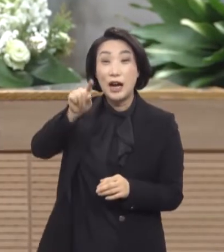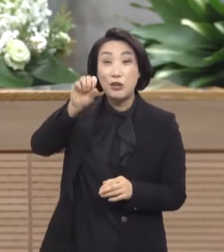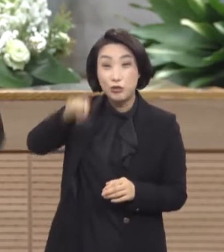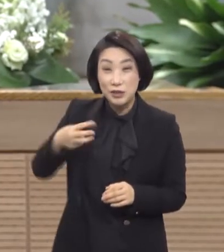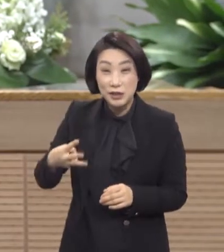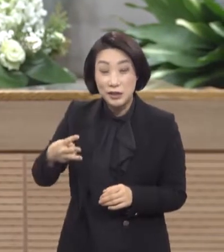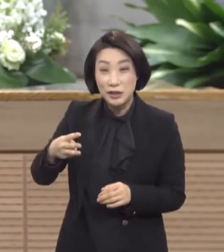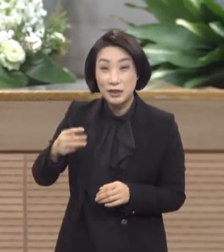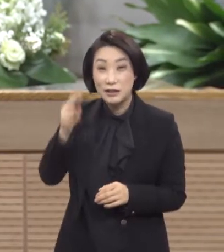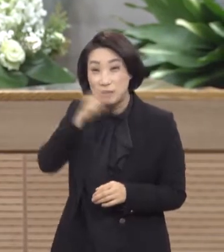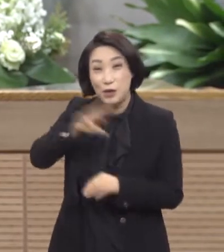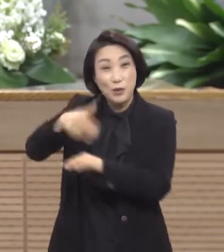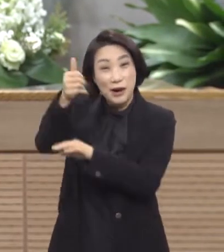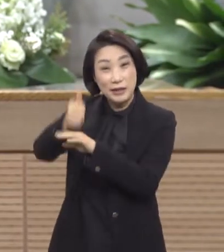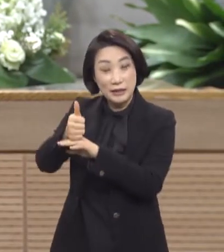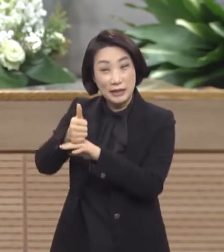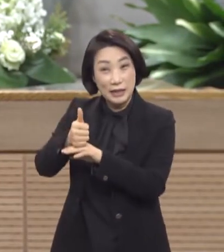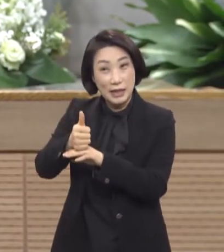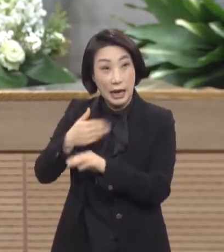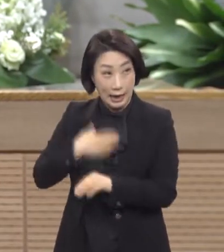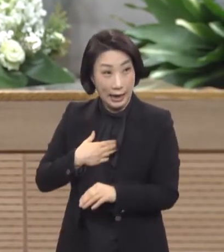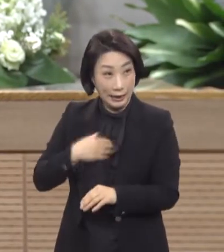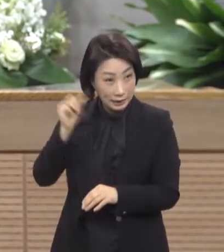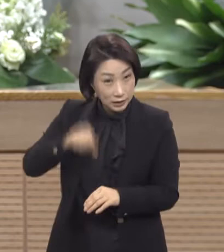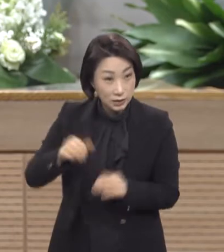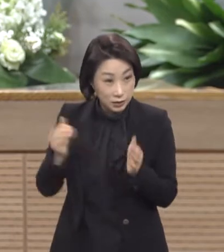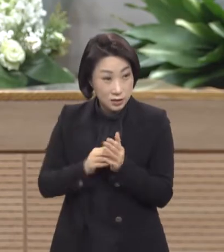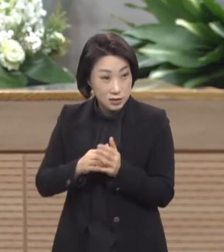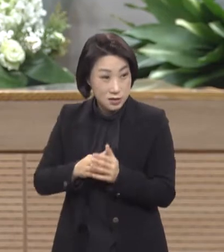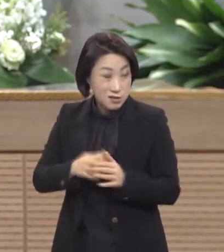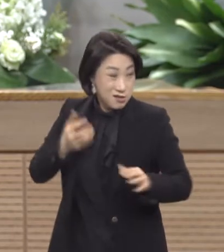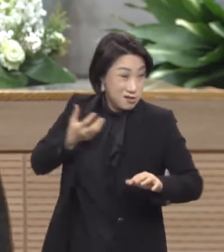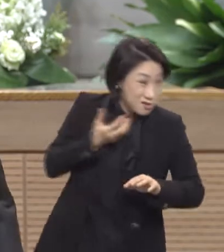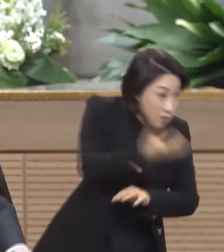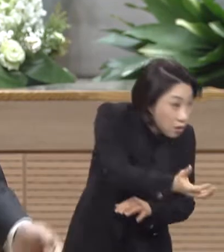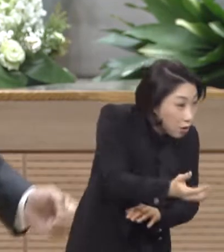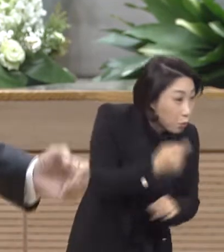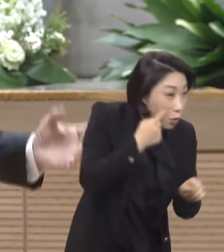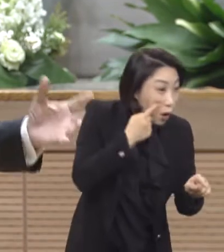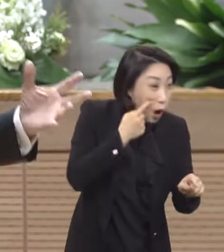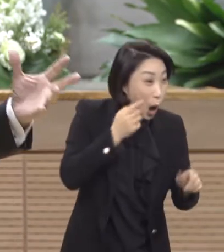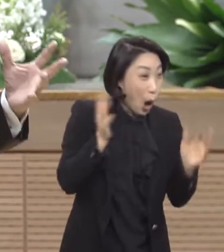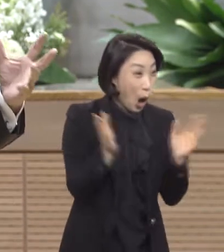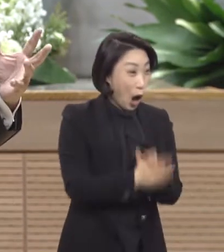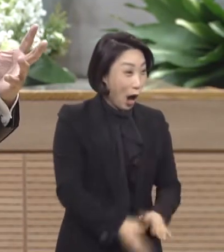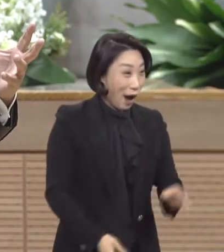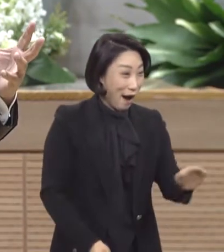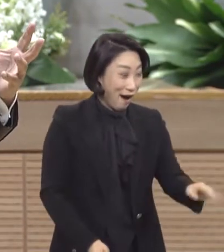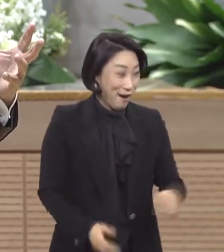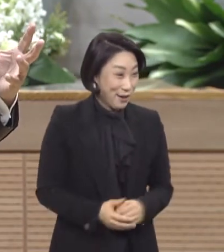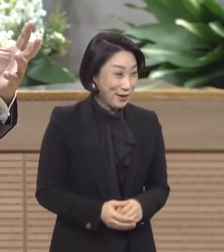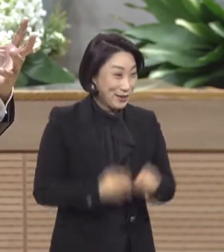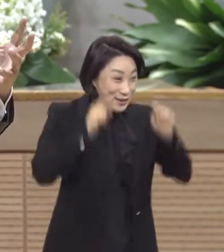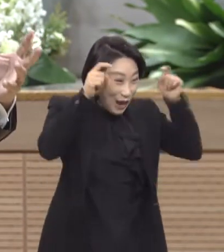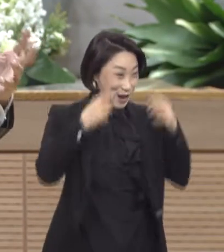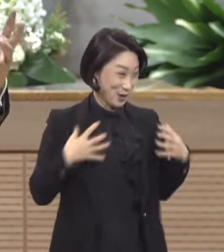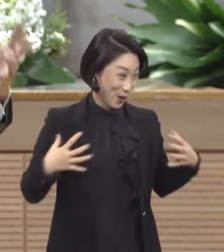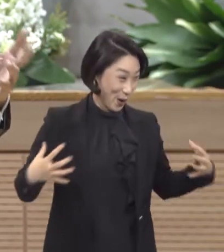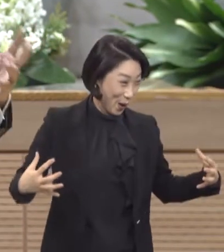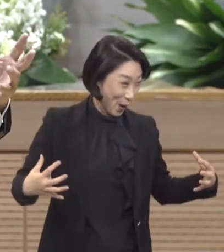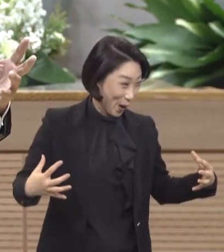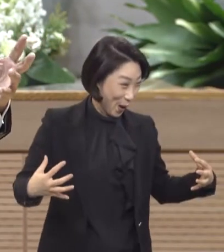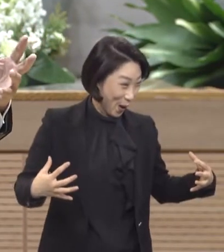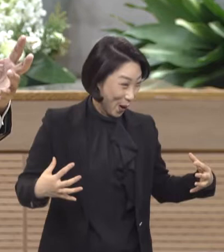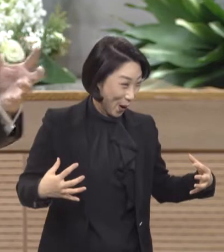사울왕이 아말렉을 쳐들어가 보니까 웬 너무 투실투실한 양들이 이렇게